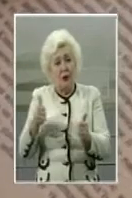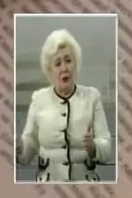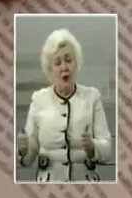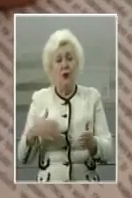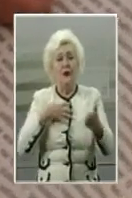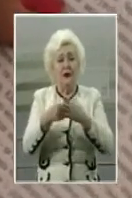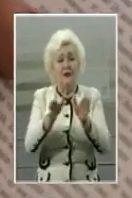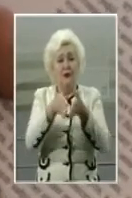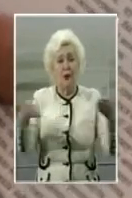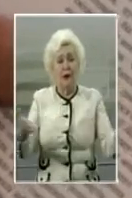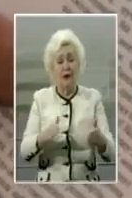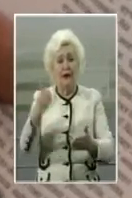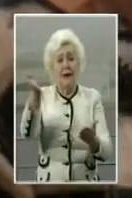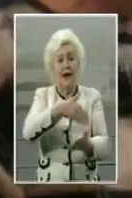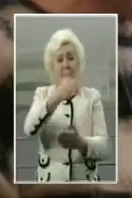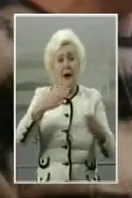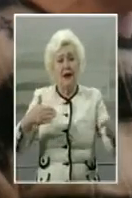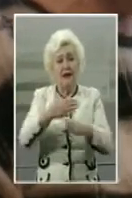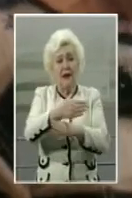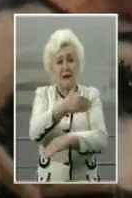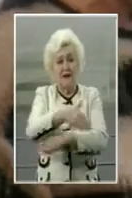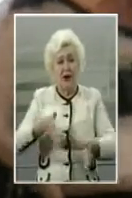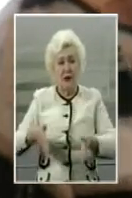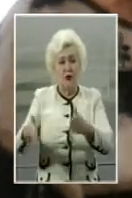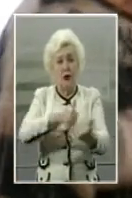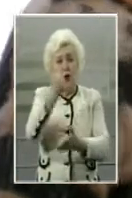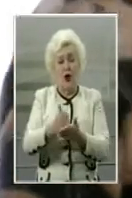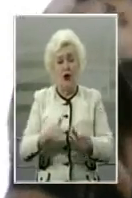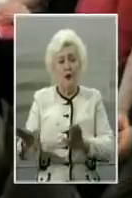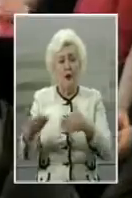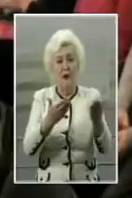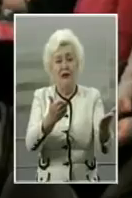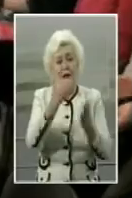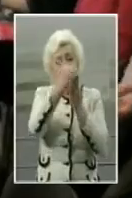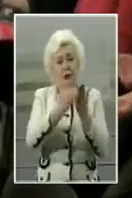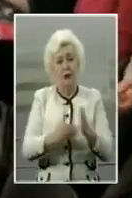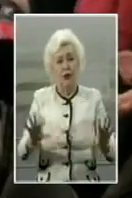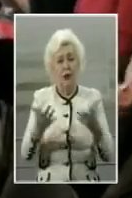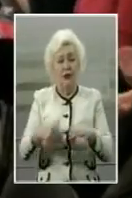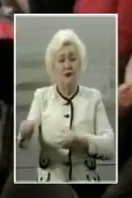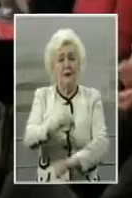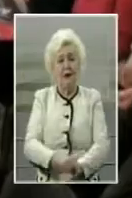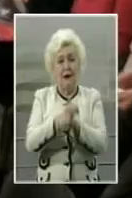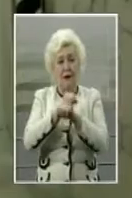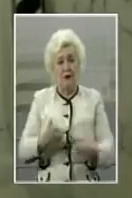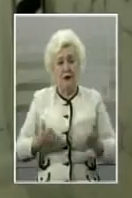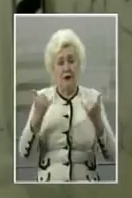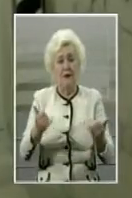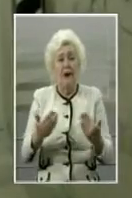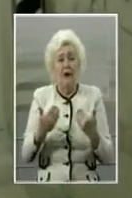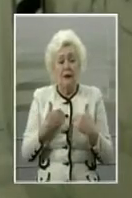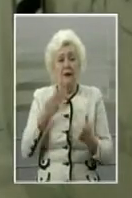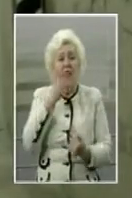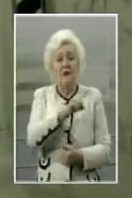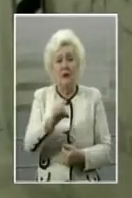І у своїй книзі «На перехресті доріг» вона через головних героїв передає хронологію подій Революції Гідності. Я весь